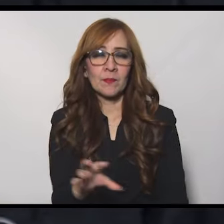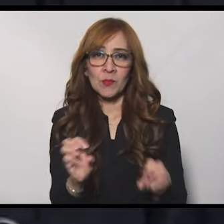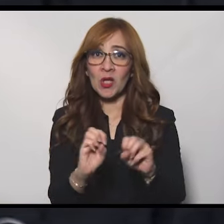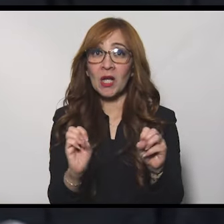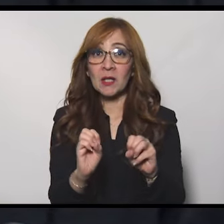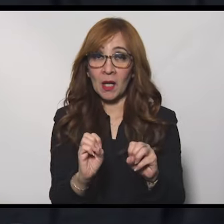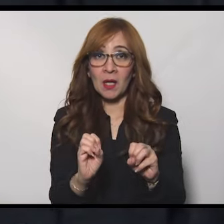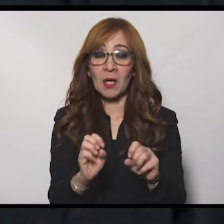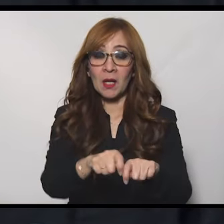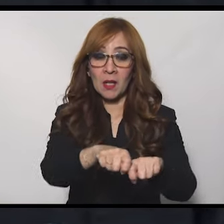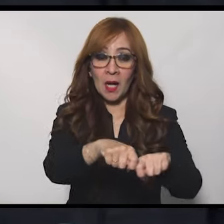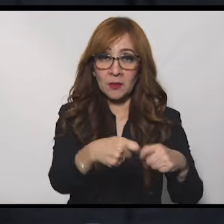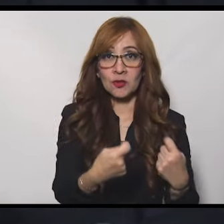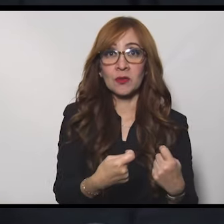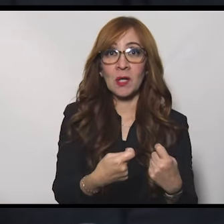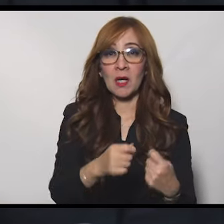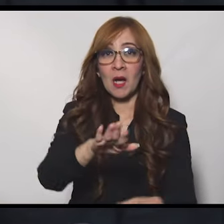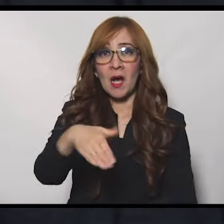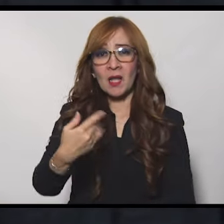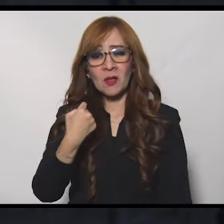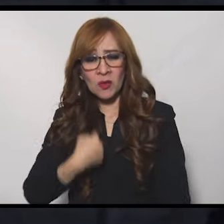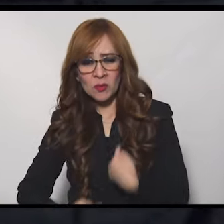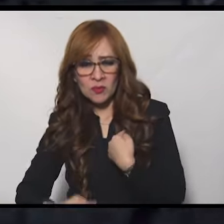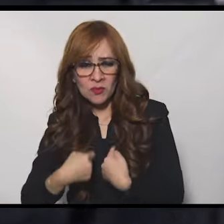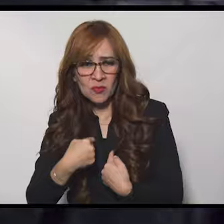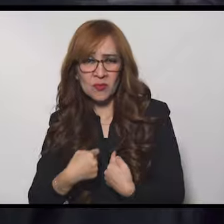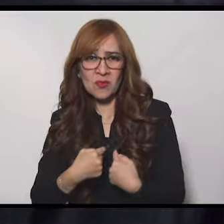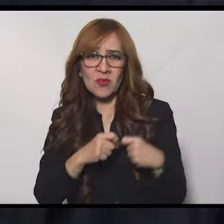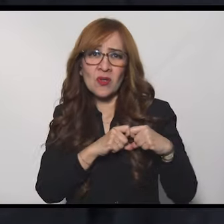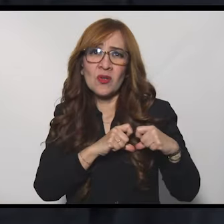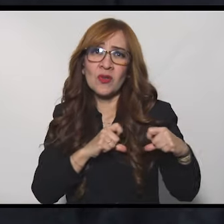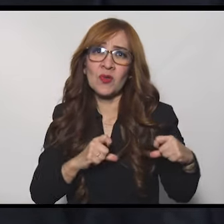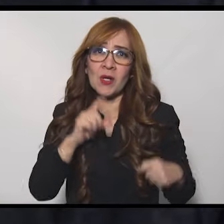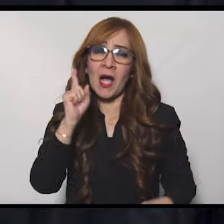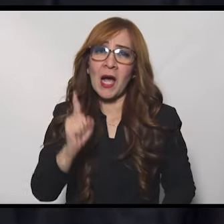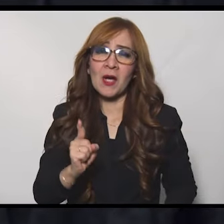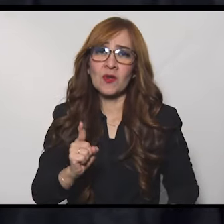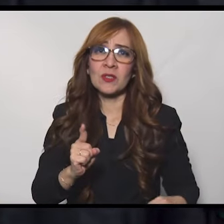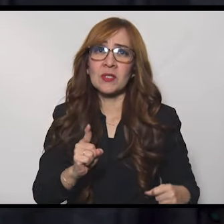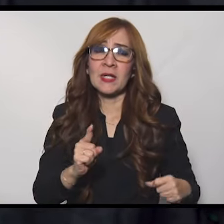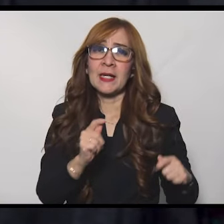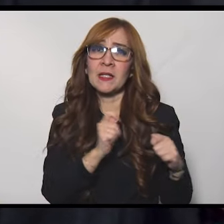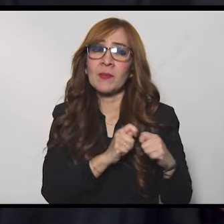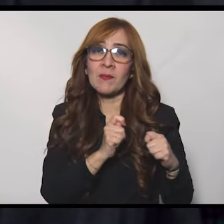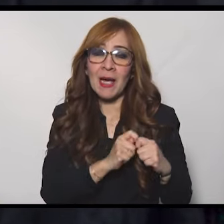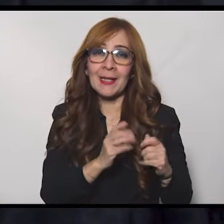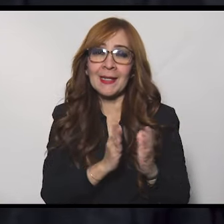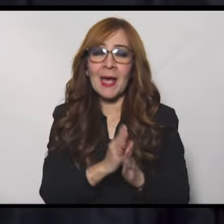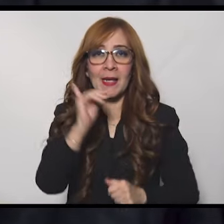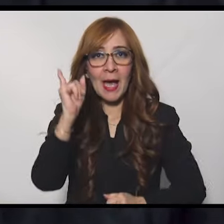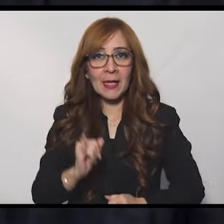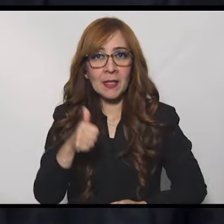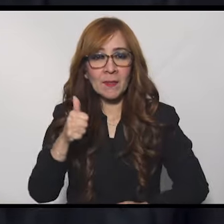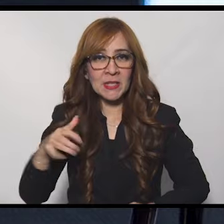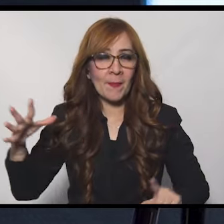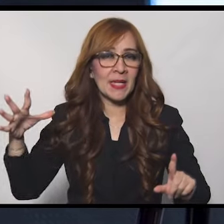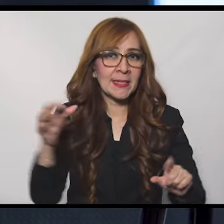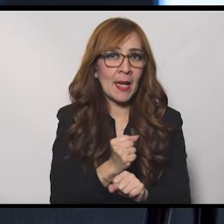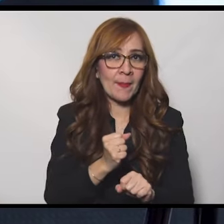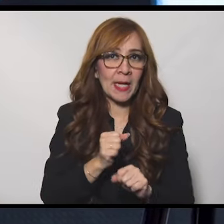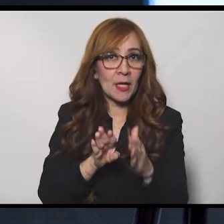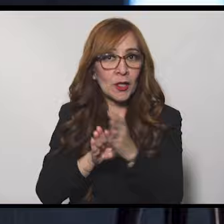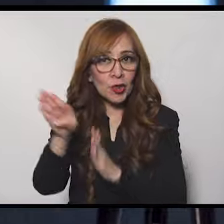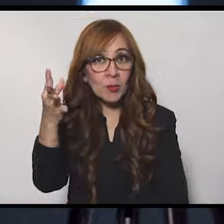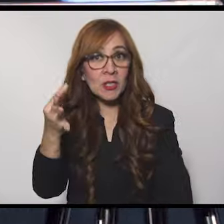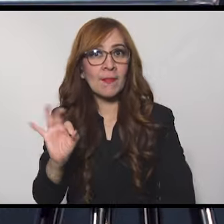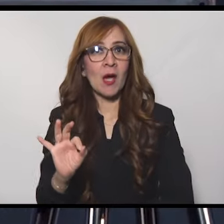Bukankah kehancuran atau luka itu harus disembuhkan dulu, baru bisa dapat yang namanya breakthrough? Hold on a